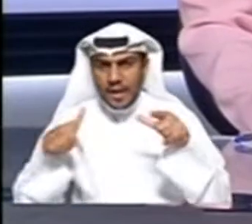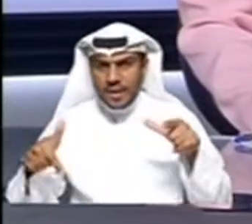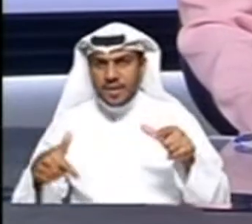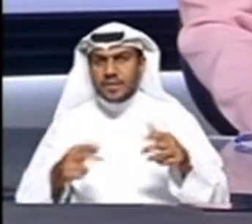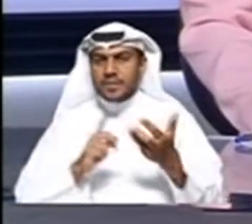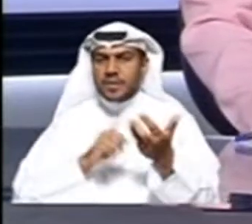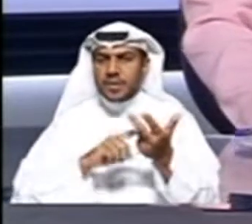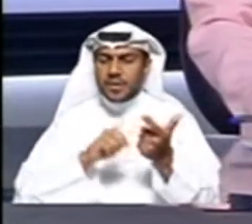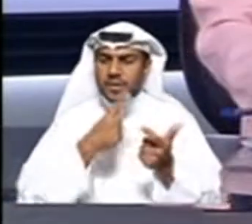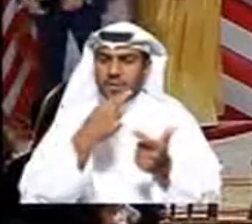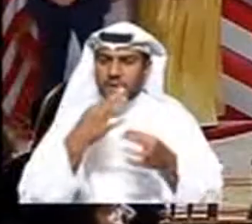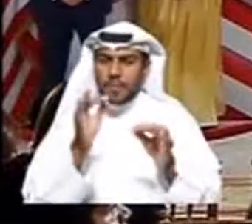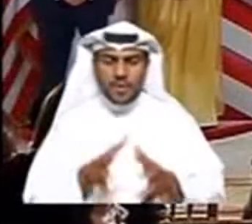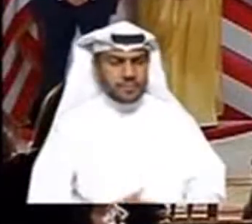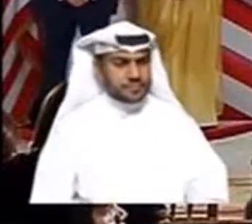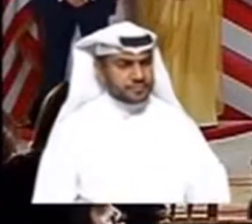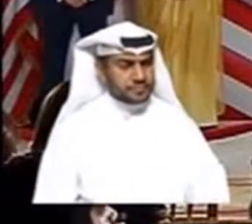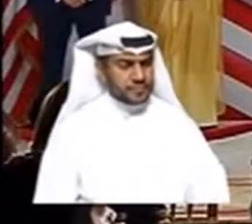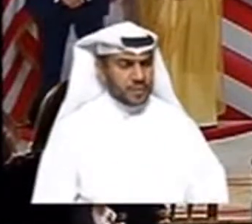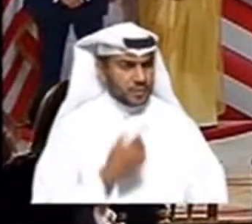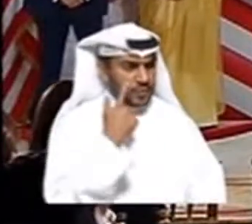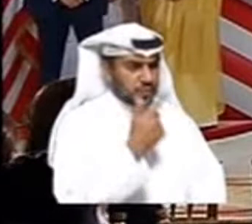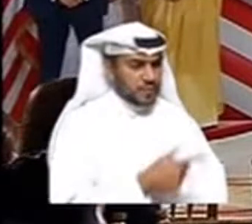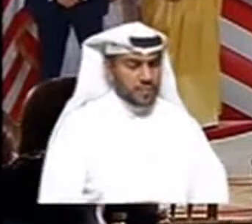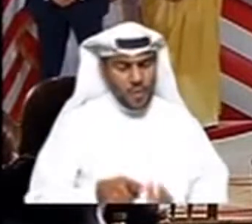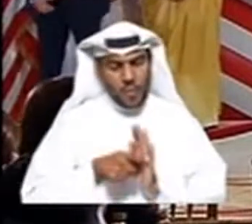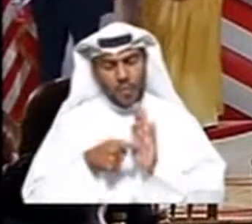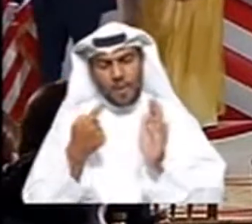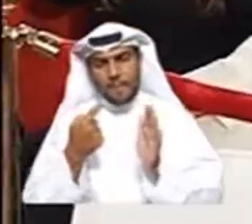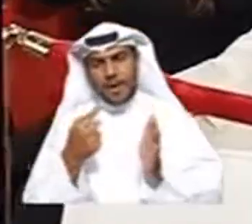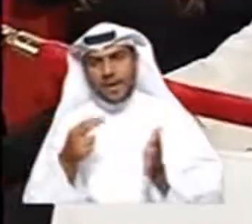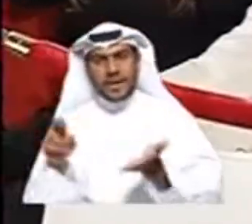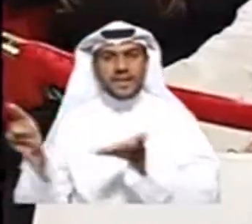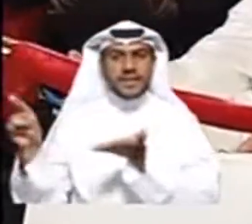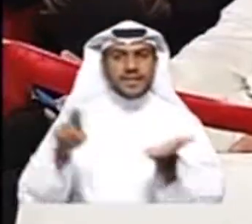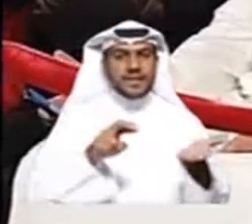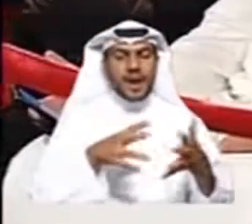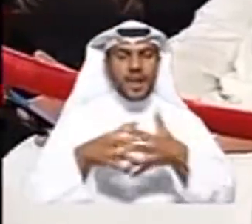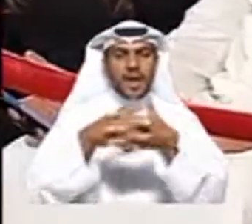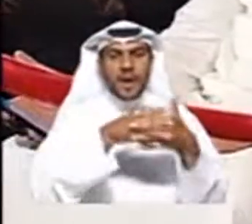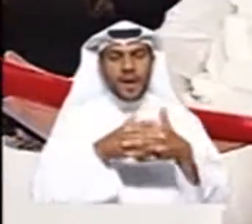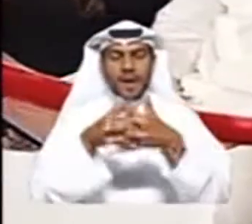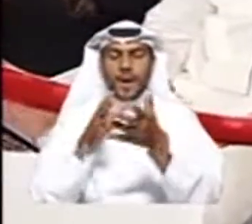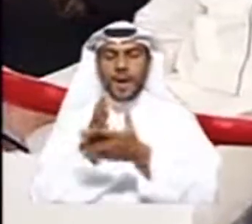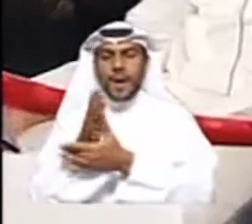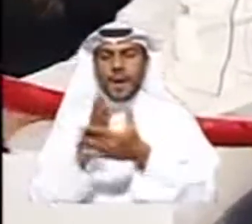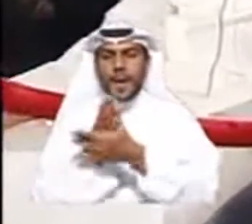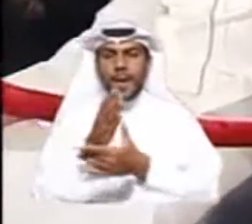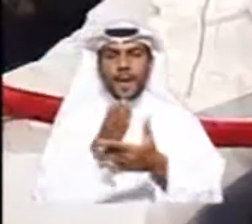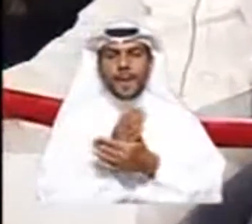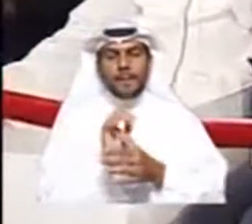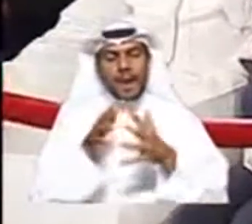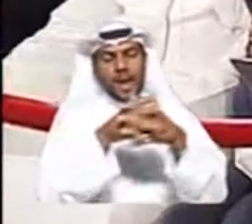من القضايا. في أول زيارة لوزير خارجية أمريكي في إطار الحوار الاستراتيجي، انطلقت